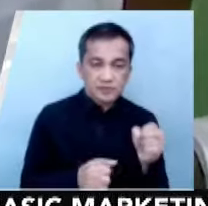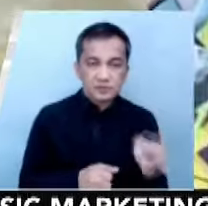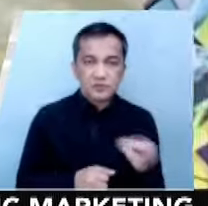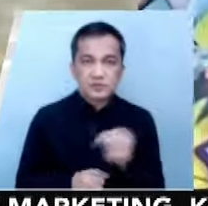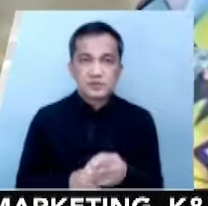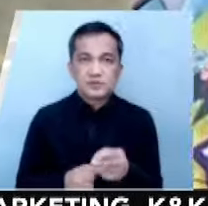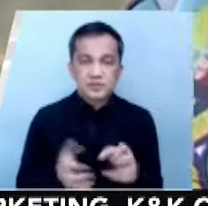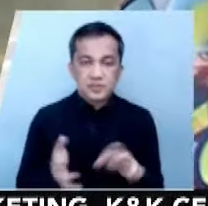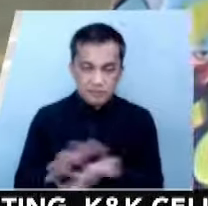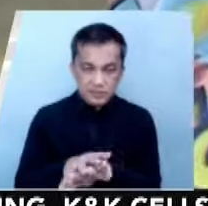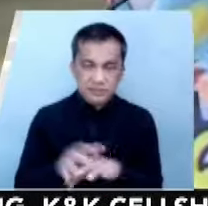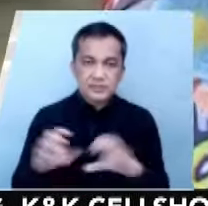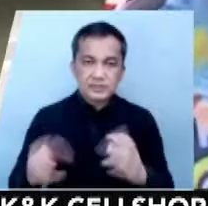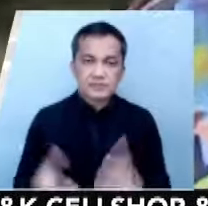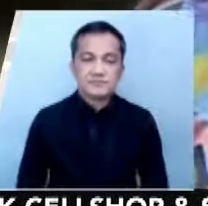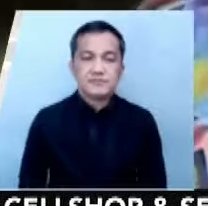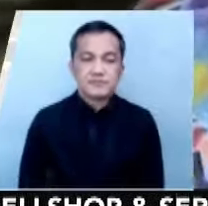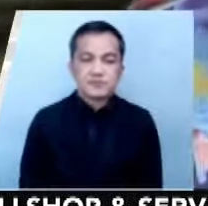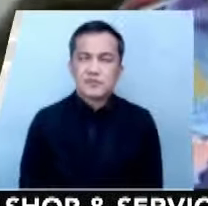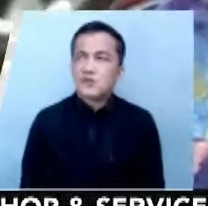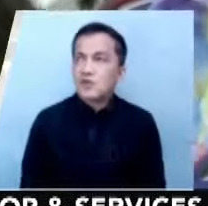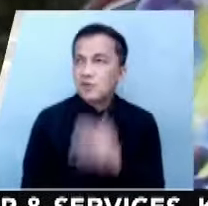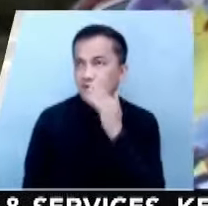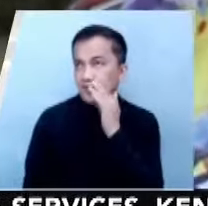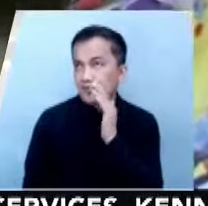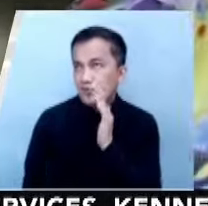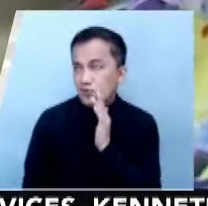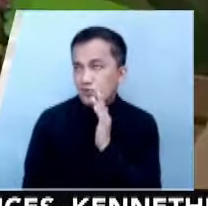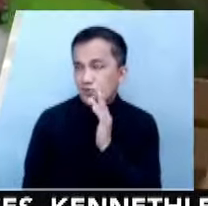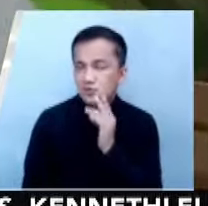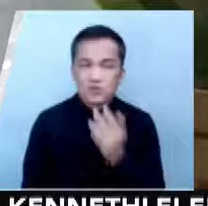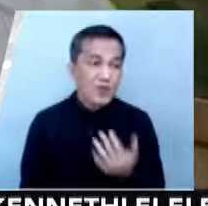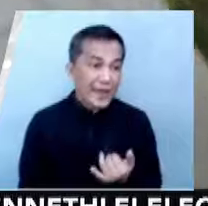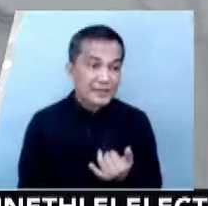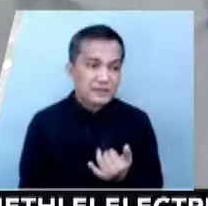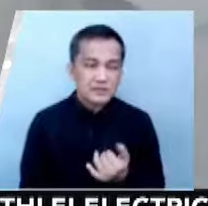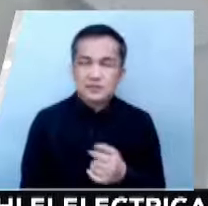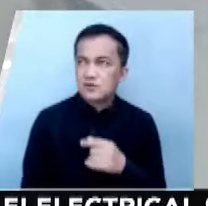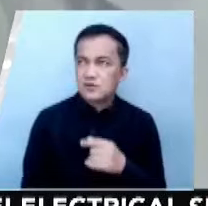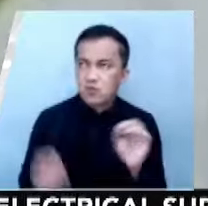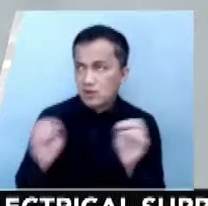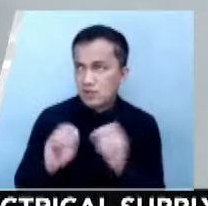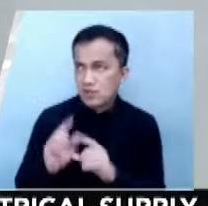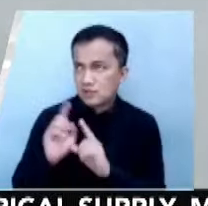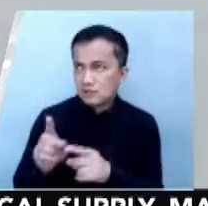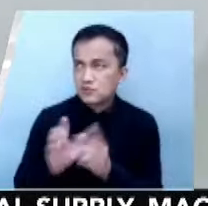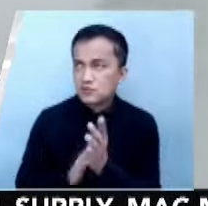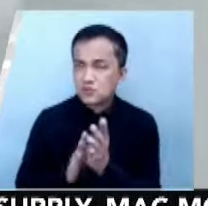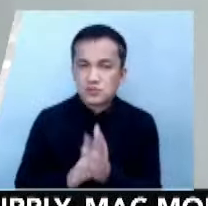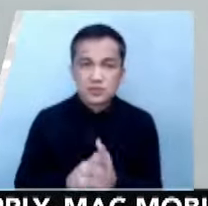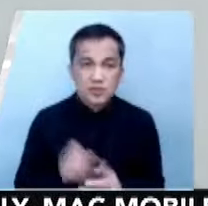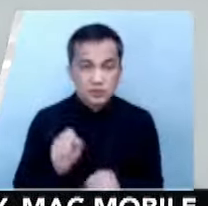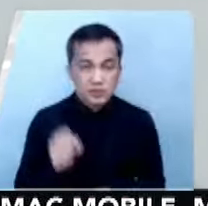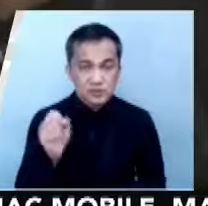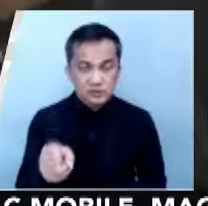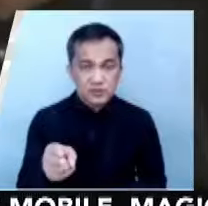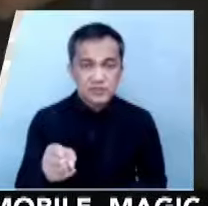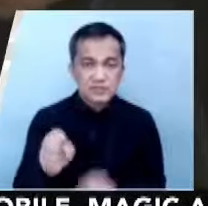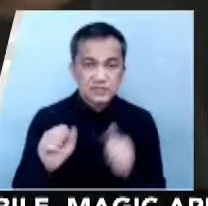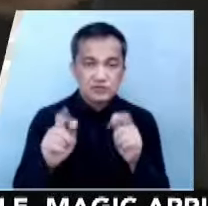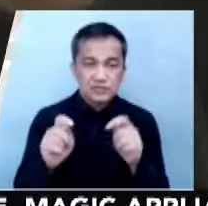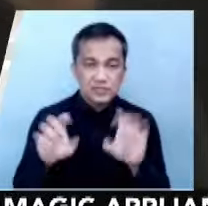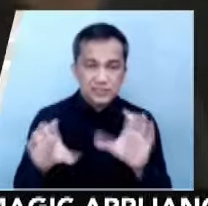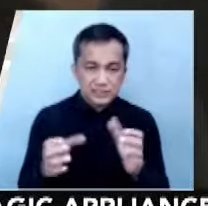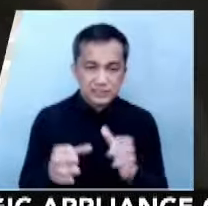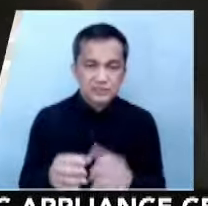learning malungkot po dahil walang pasok maaring magpatupad ng Saturday classes kailangan